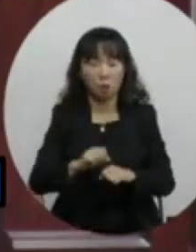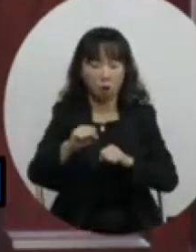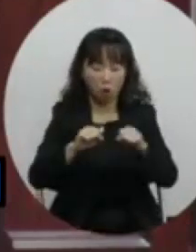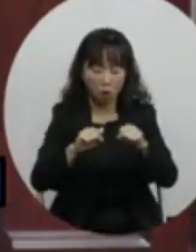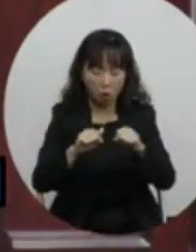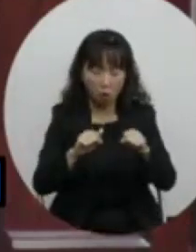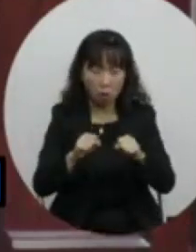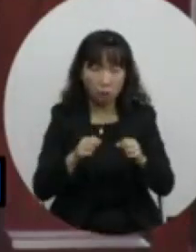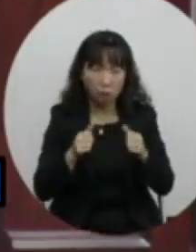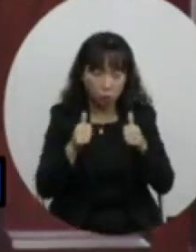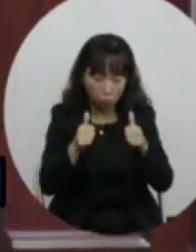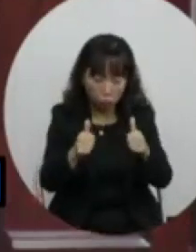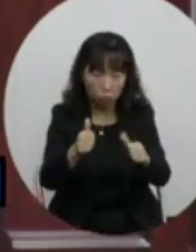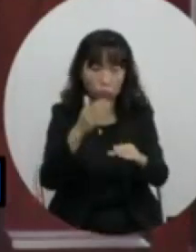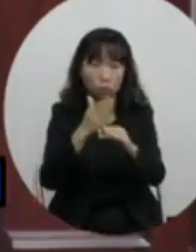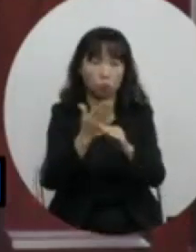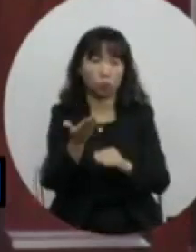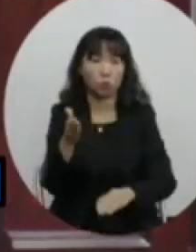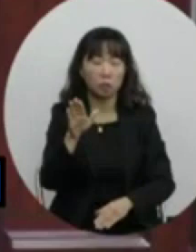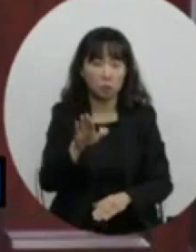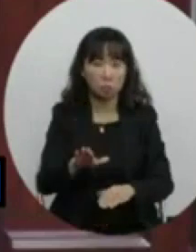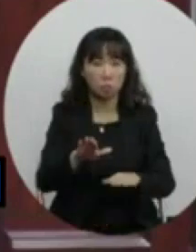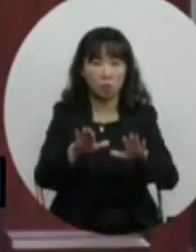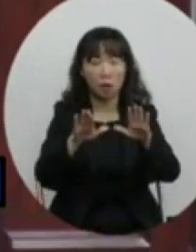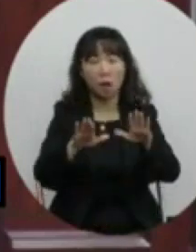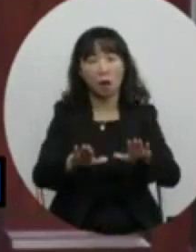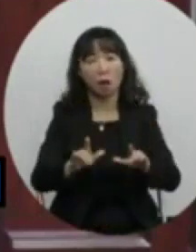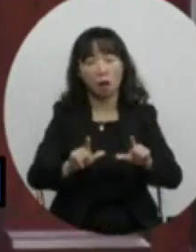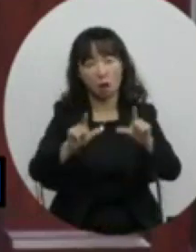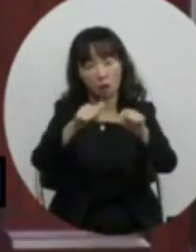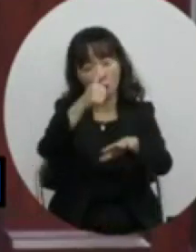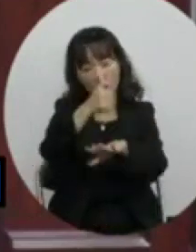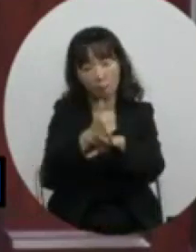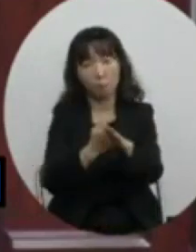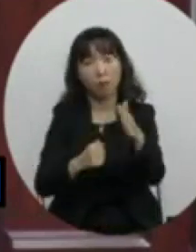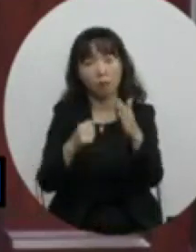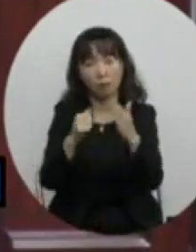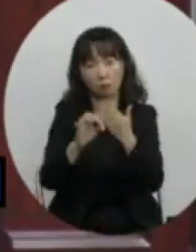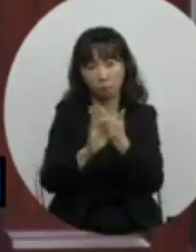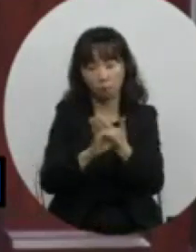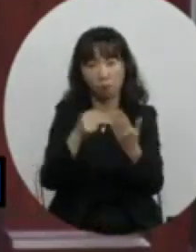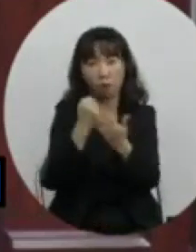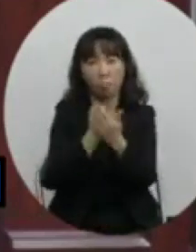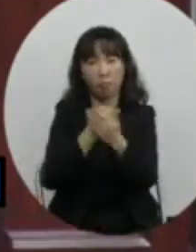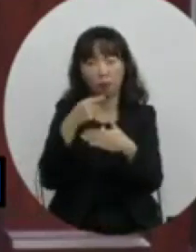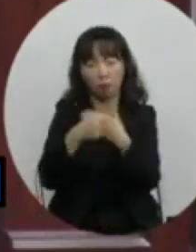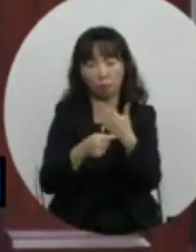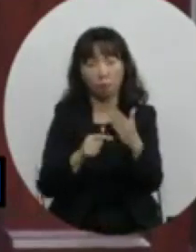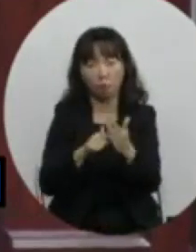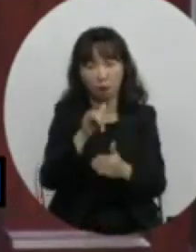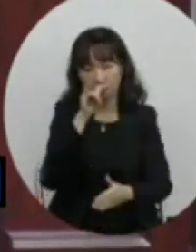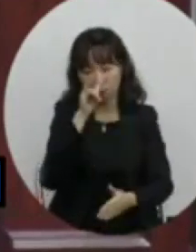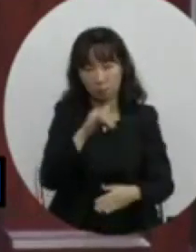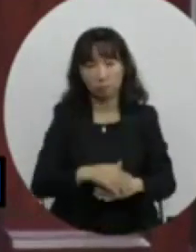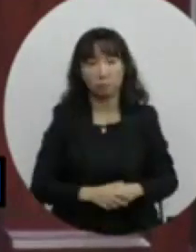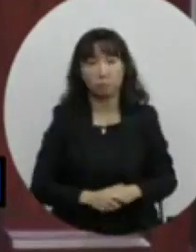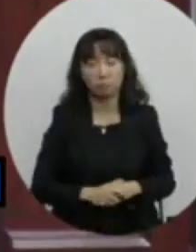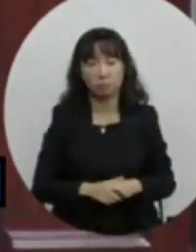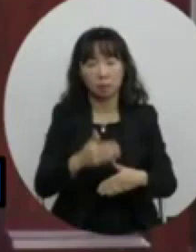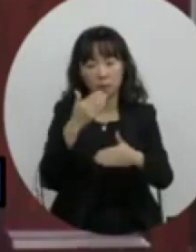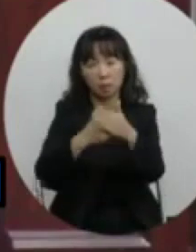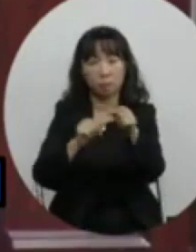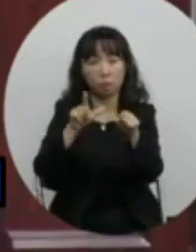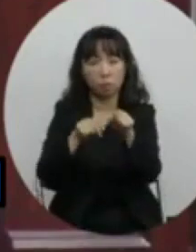의정활동에 최선을 다하고 있지만 연말이면 느껴지는 아쉬움과 안타까운 마음은 금할 길이 없습니다. 남은